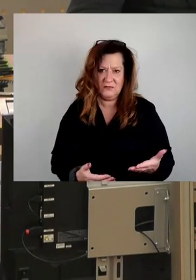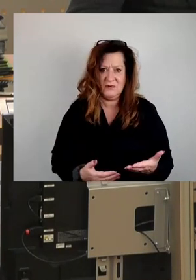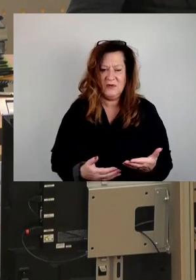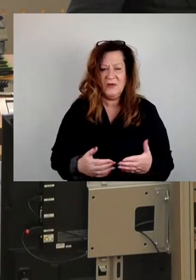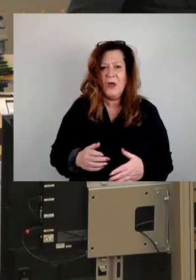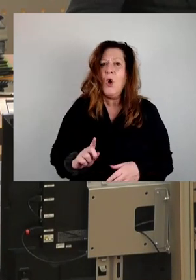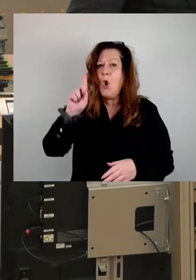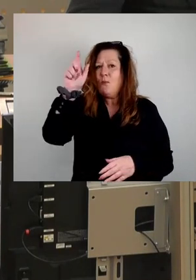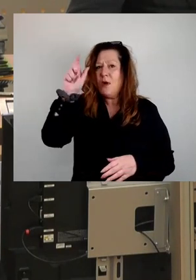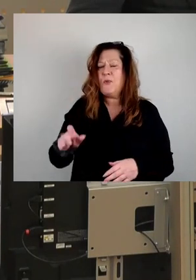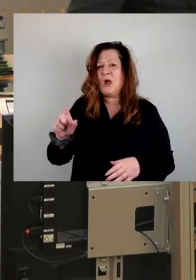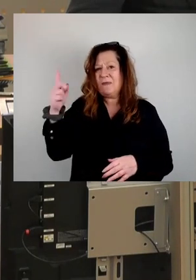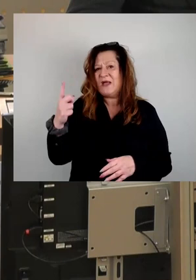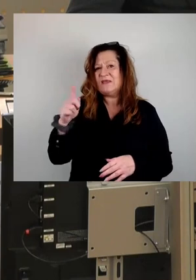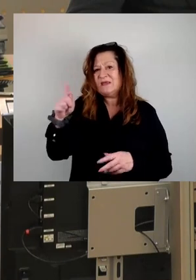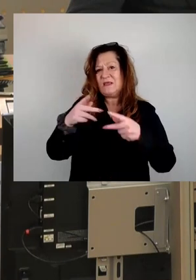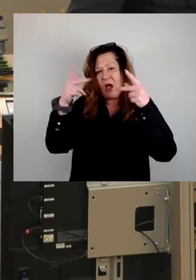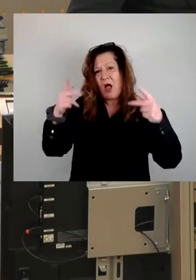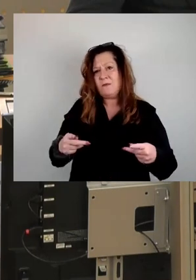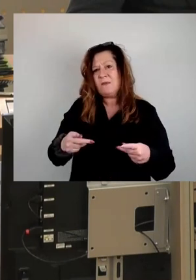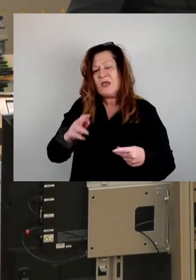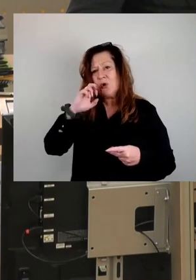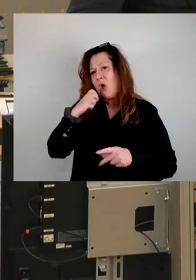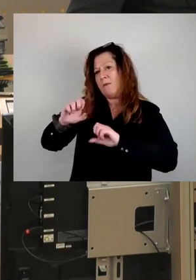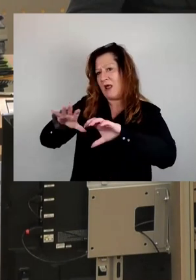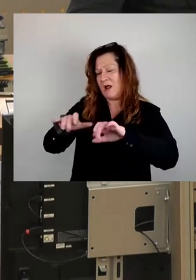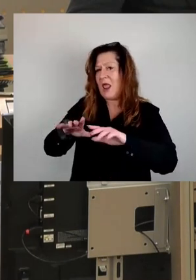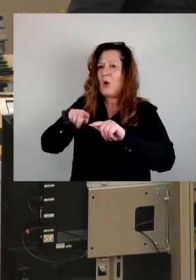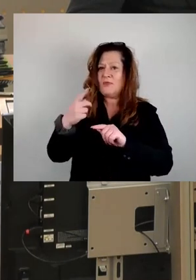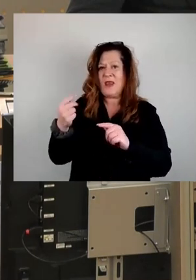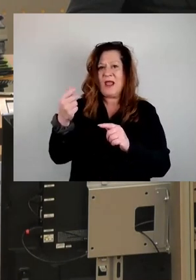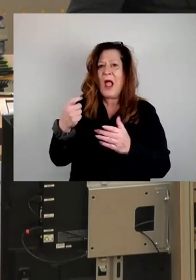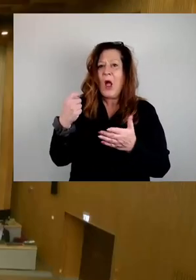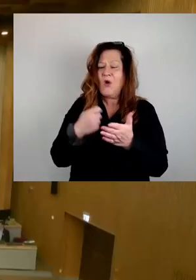Grundstückseigentümer diese Rahmenbedingungen auch nochmal bewusst zu machen. Vielen Dank.